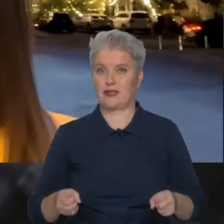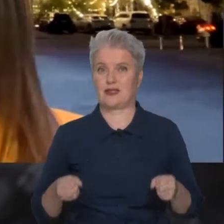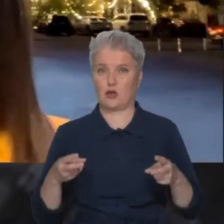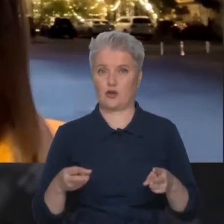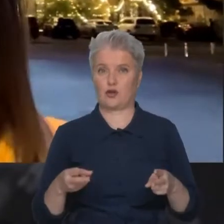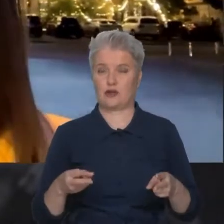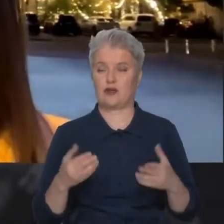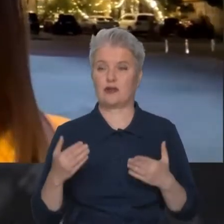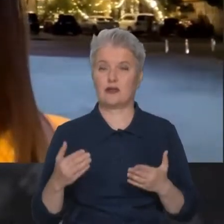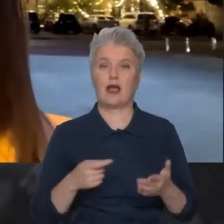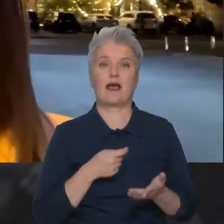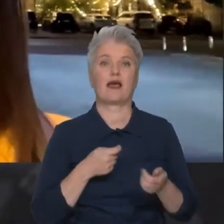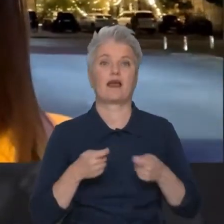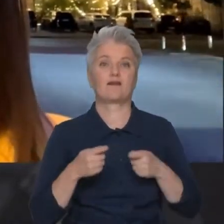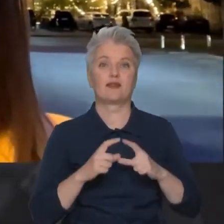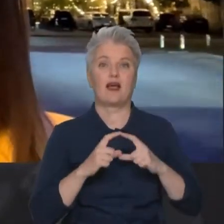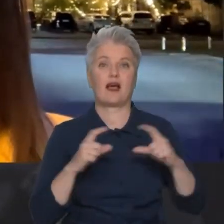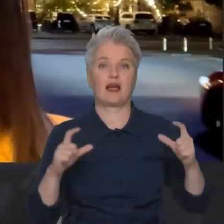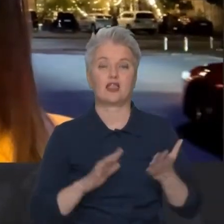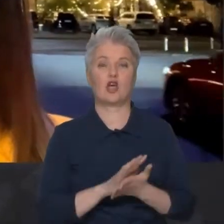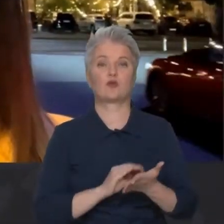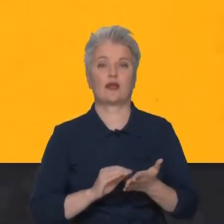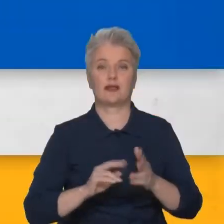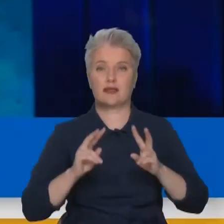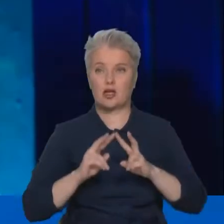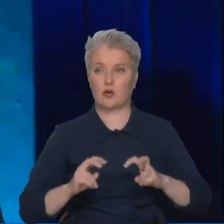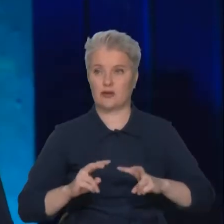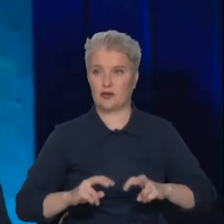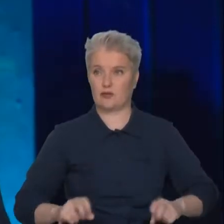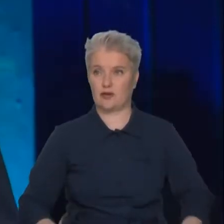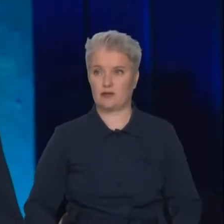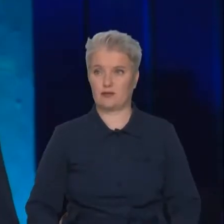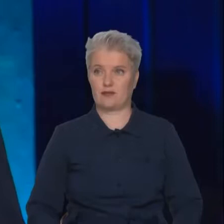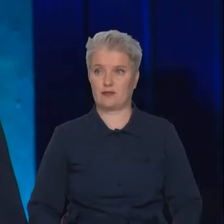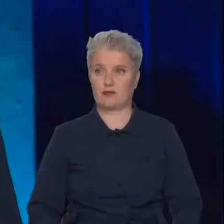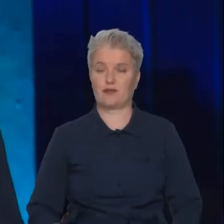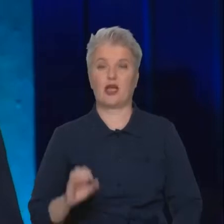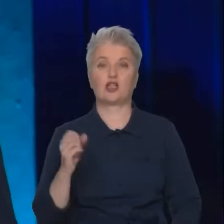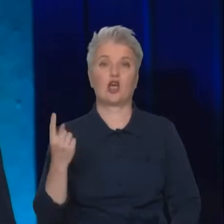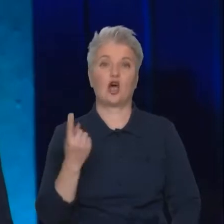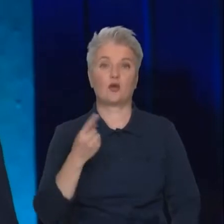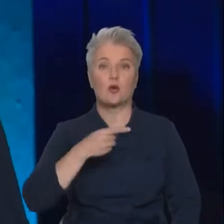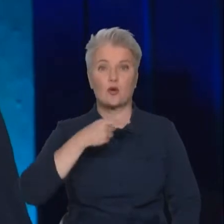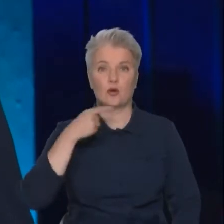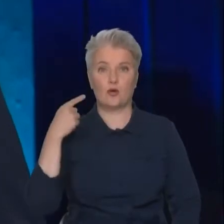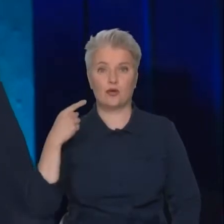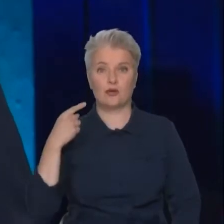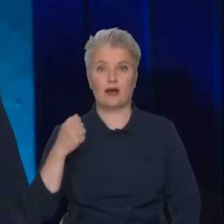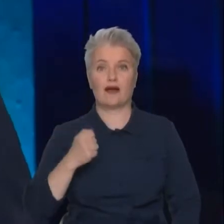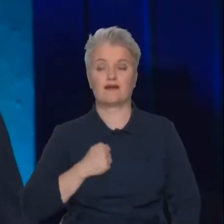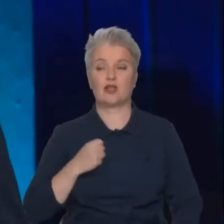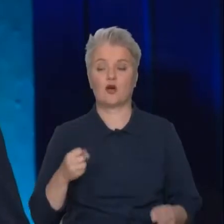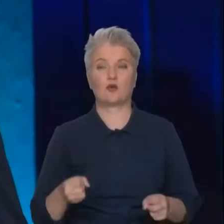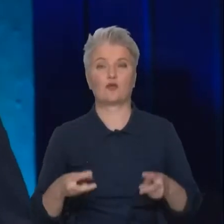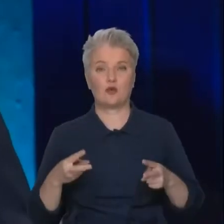Анна Бабінець, керівниця агенції журналістських розслідувань «Слідство Інфо». Ще одного російського військово-воєнного